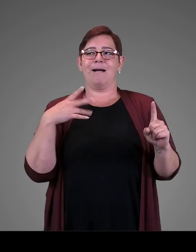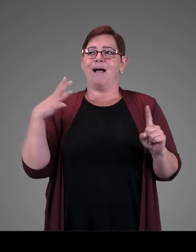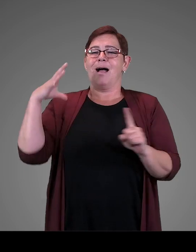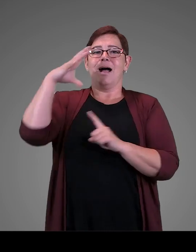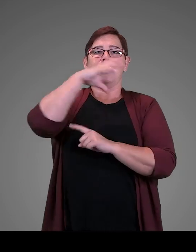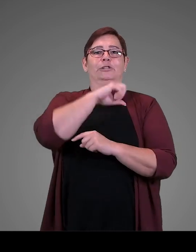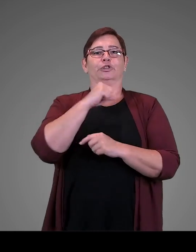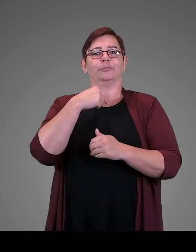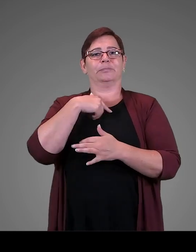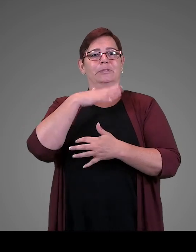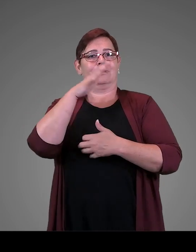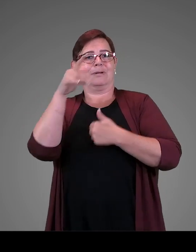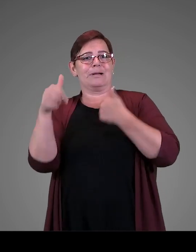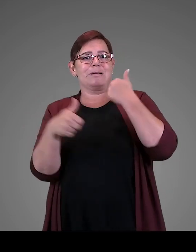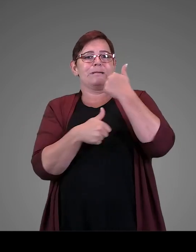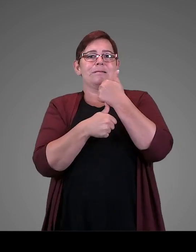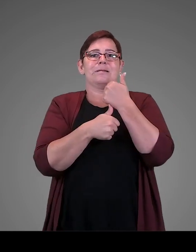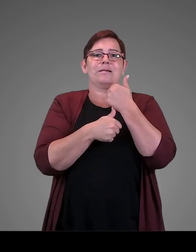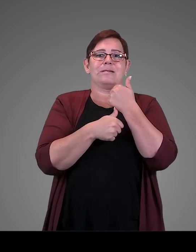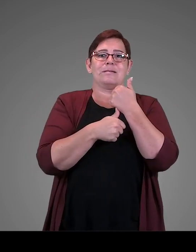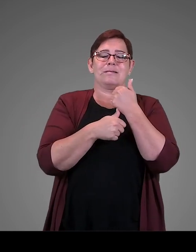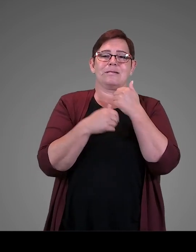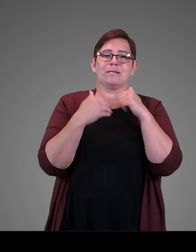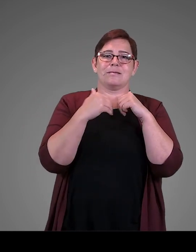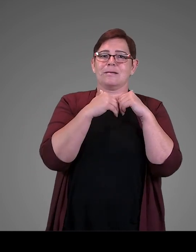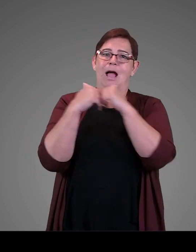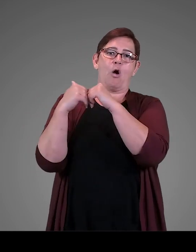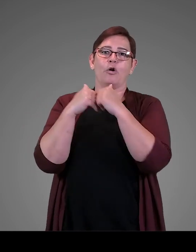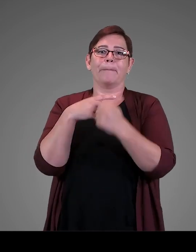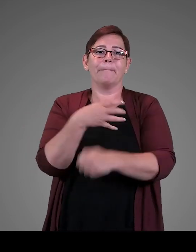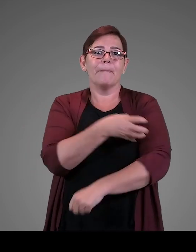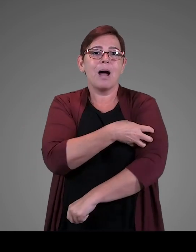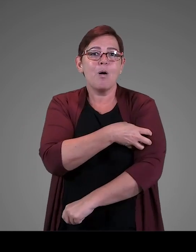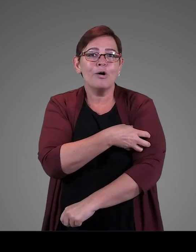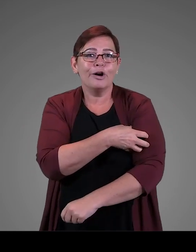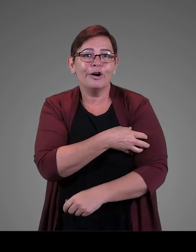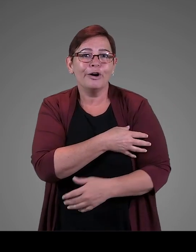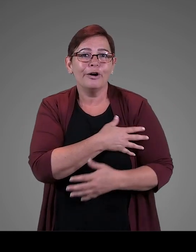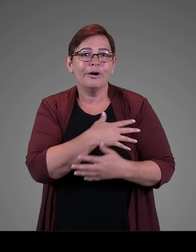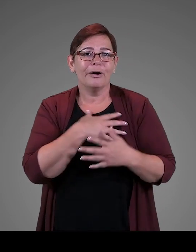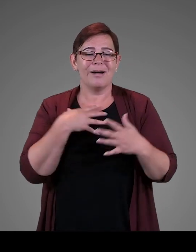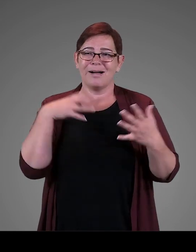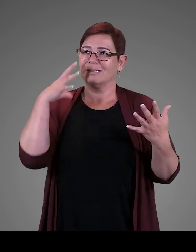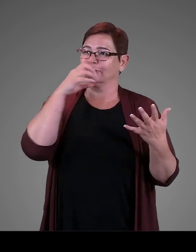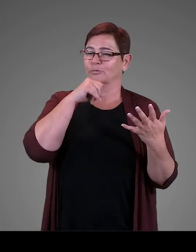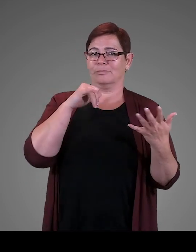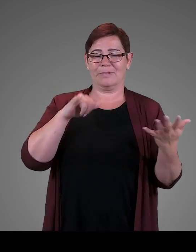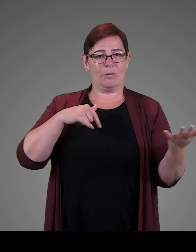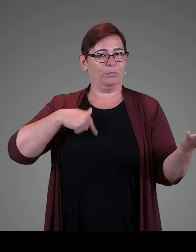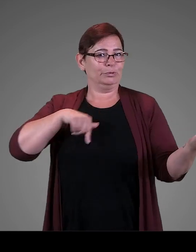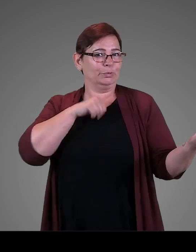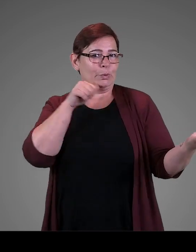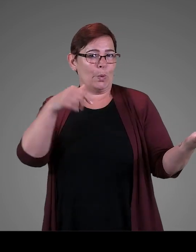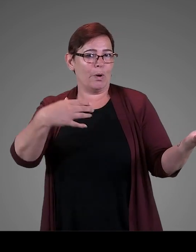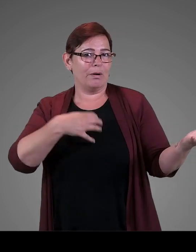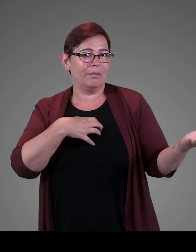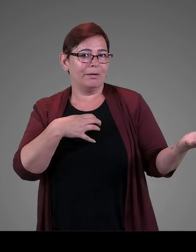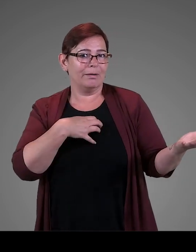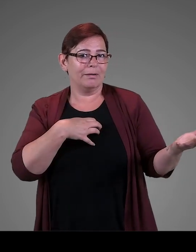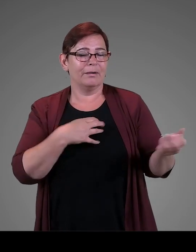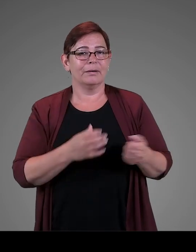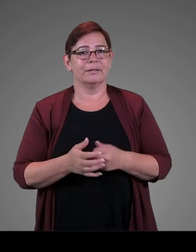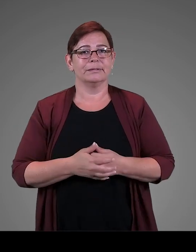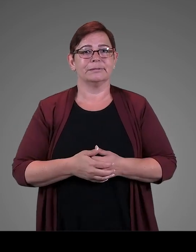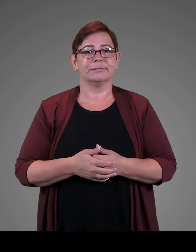blanc, cette posture-là, mais je le vois comme d'assumer qu'on est un contre-pouvoir, puis d'assumer que on ne chiale